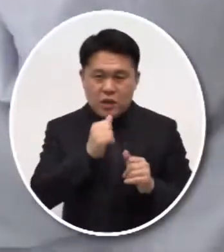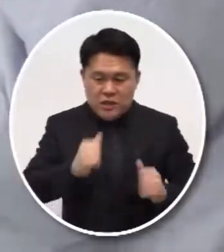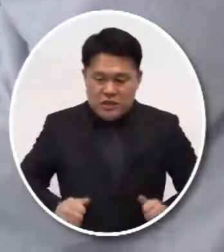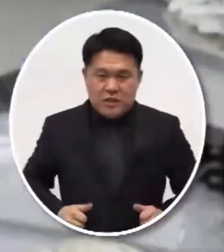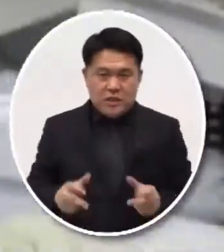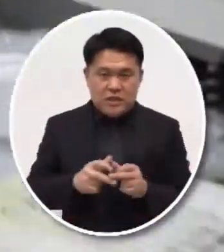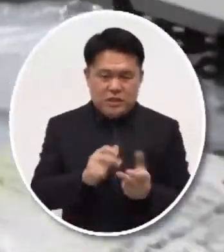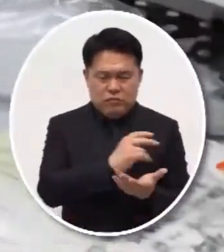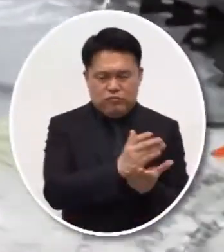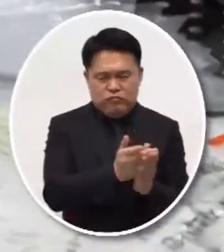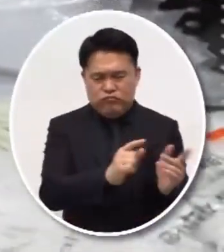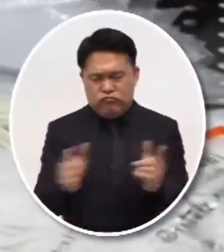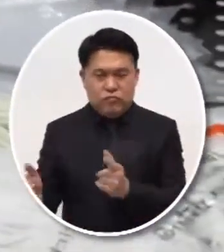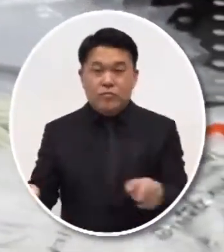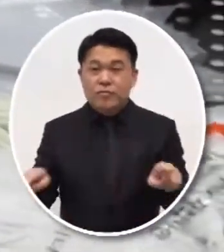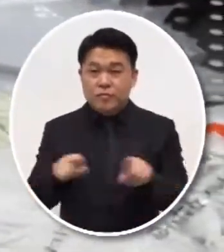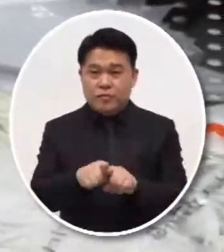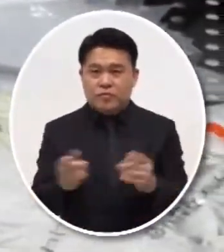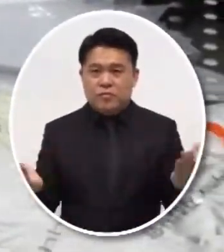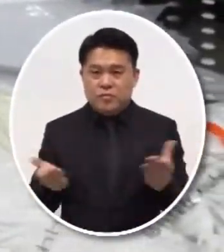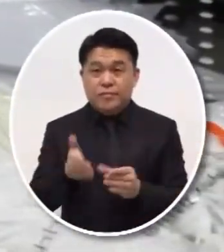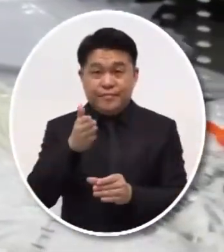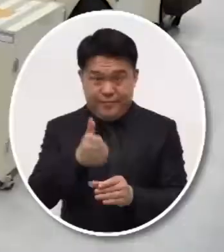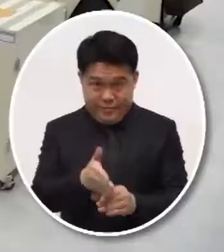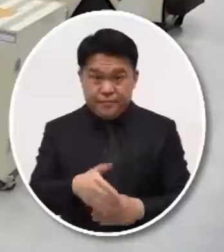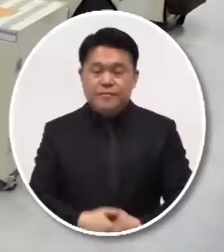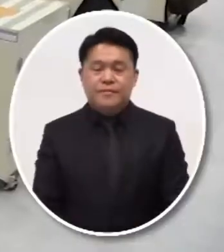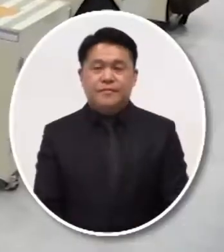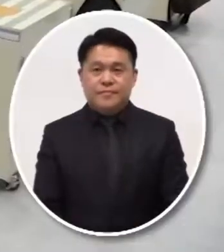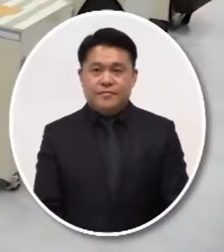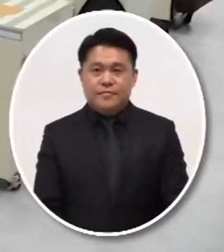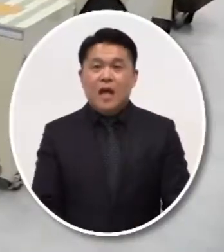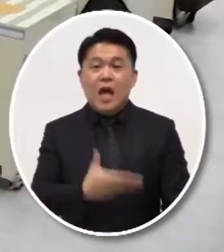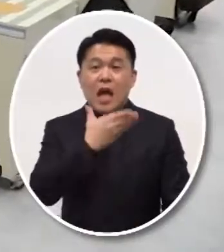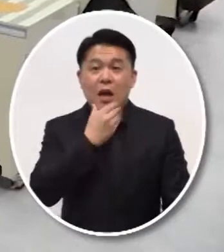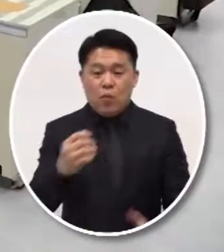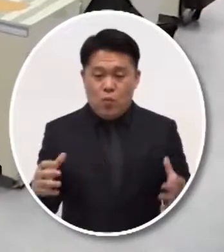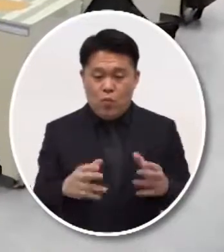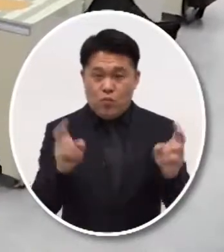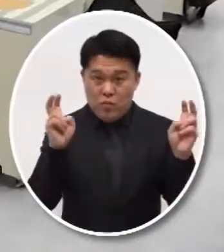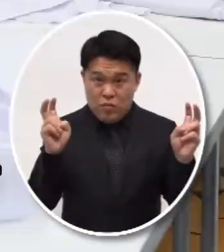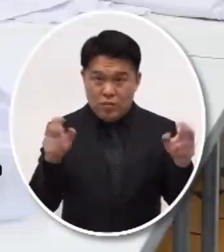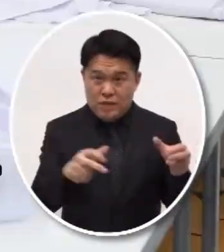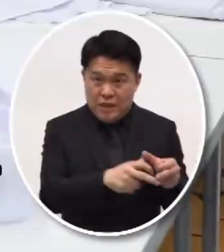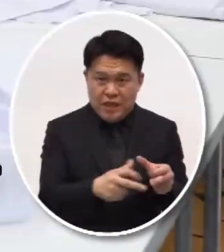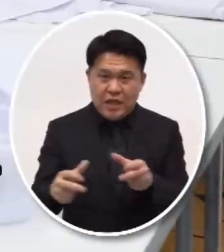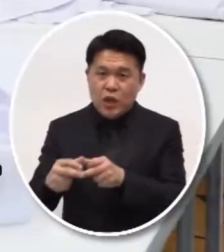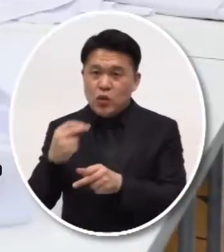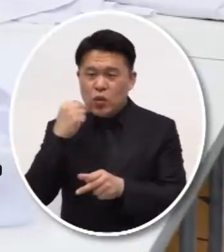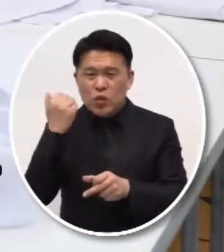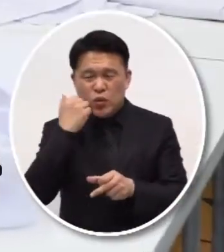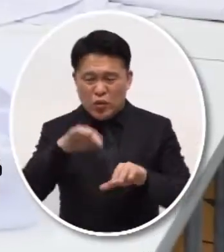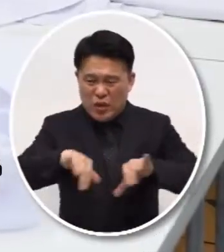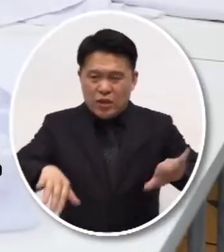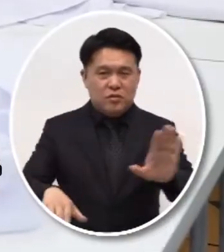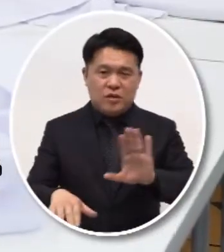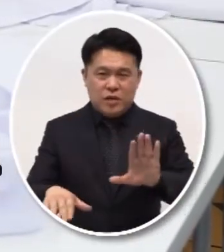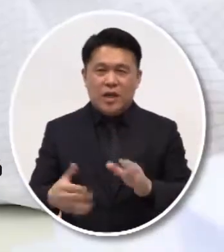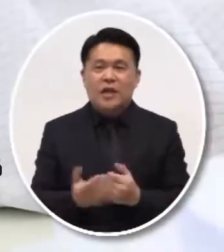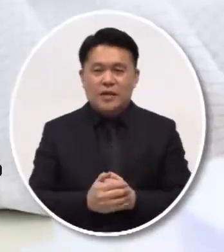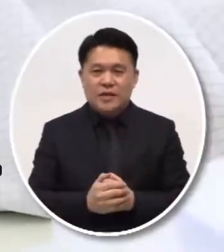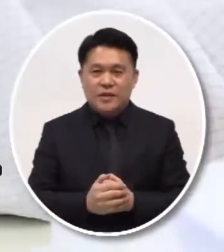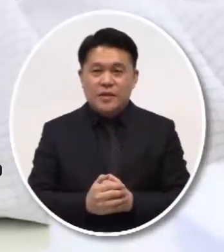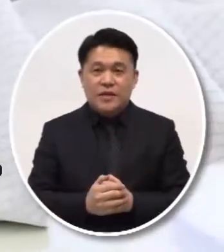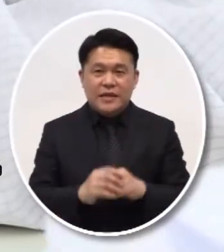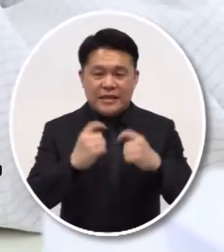등 다양한 유형의 장애인들이 함께 일하고 있습니다. 행복모아에서는 장애인, 비장애인 구분 없이